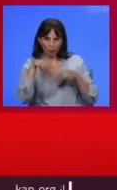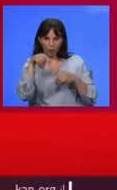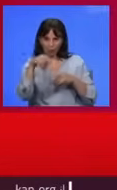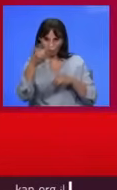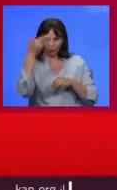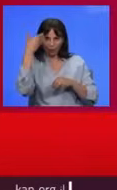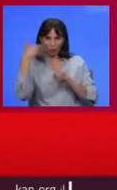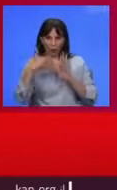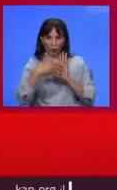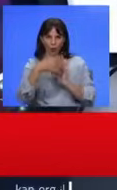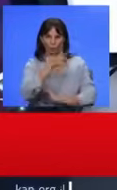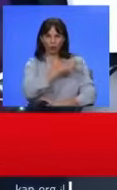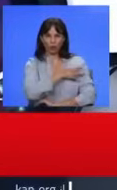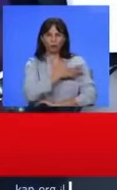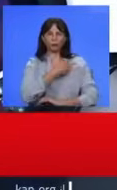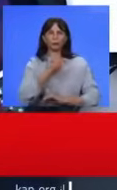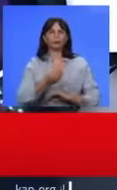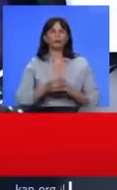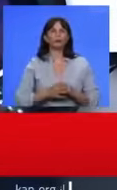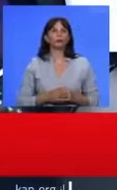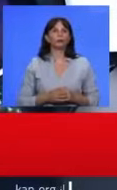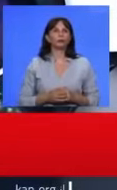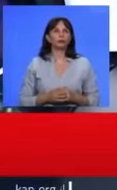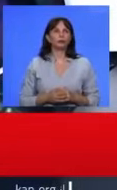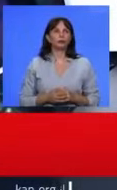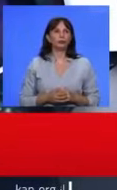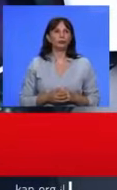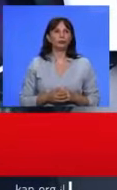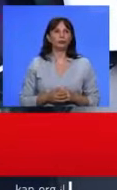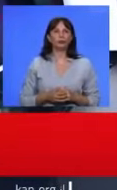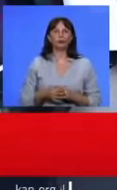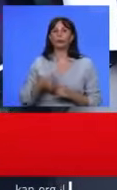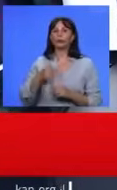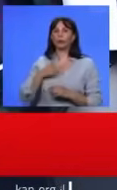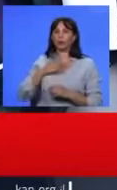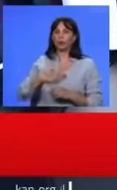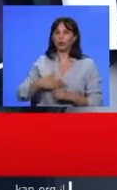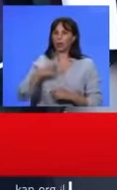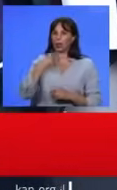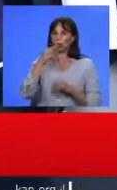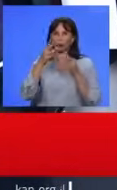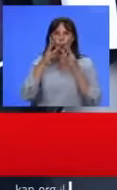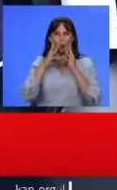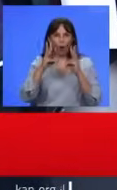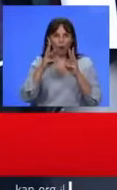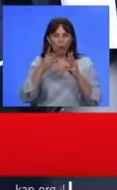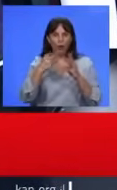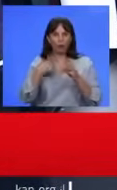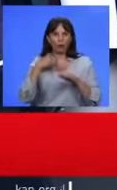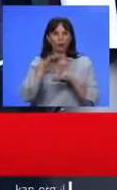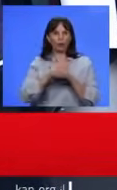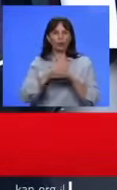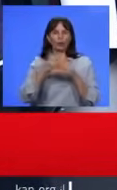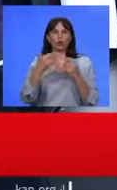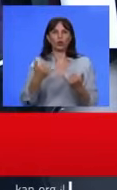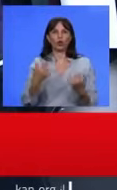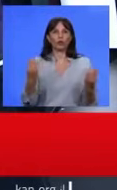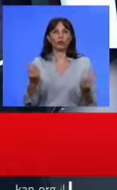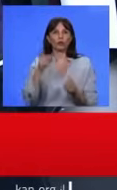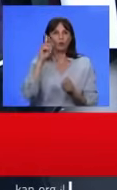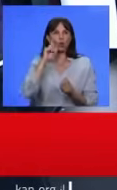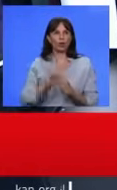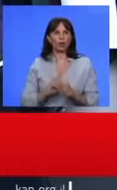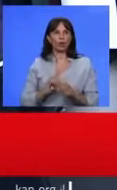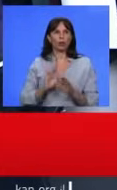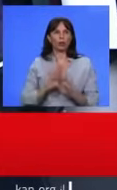במשטרה, מיד אני באה אלייך, עורכת הדין מבינה. אני, קודם כל אני רוצה להגיד, וואו, אני עכשיו גיליתי דברים שלא ידעתי על הפרשה הזו. ועוד אי אפשר